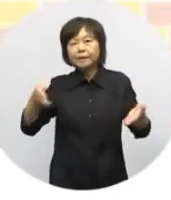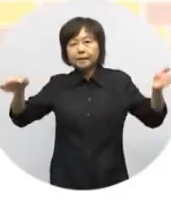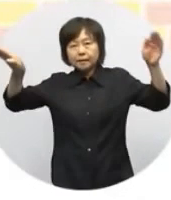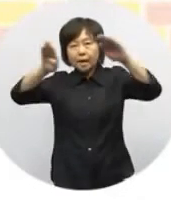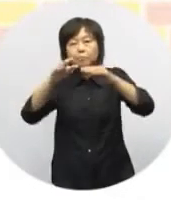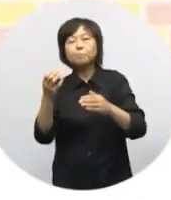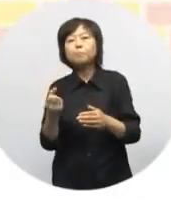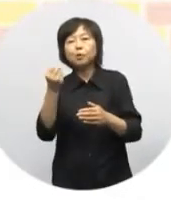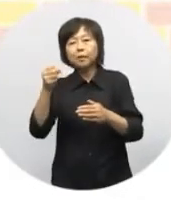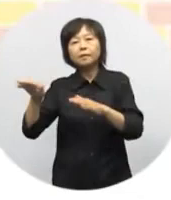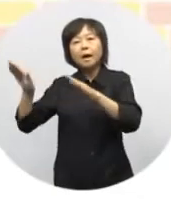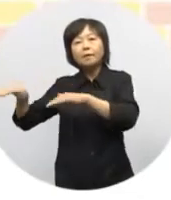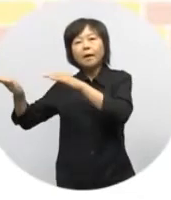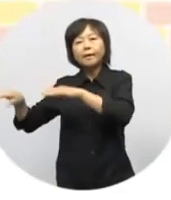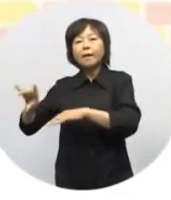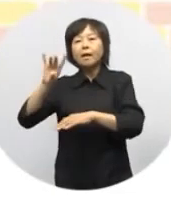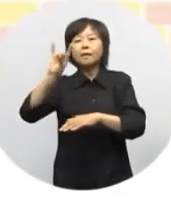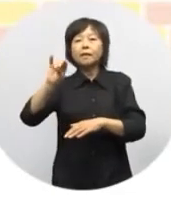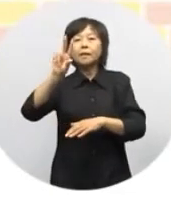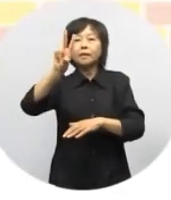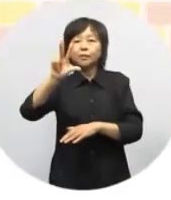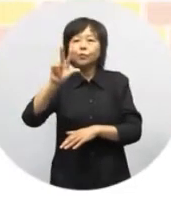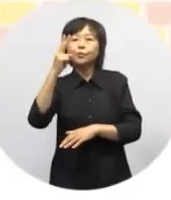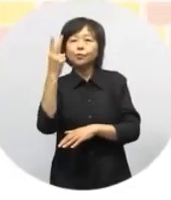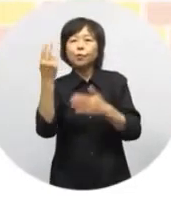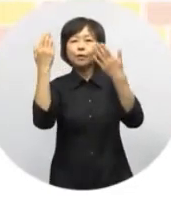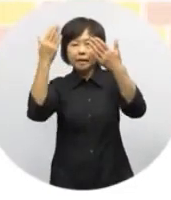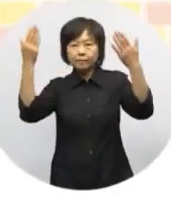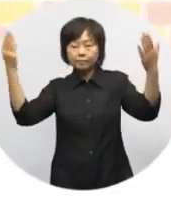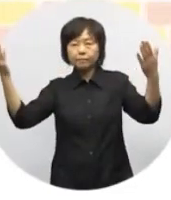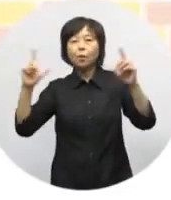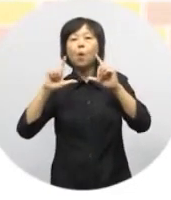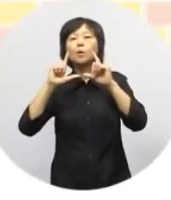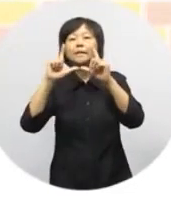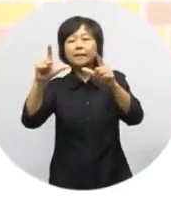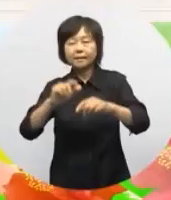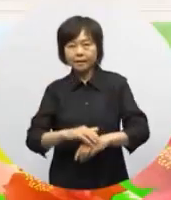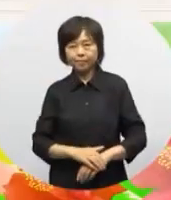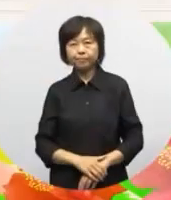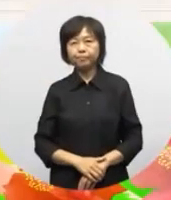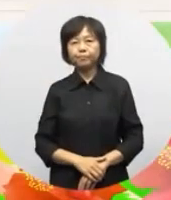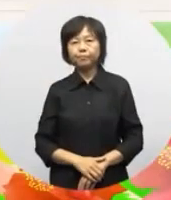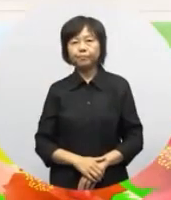ハワイアンキルト展アクロス・ザ・オーシャンのお知らせです。